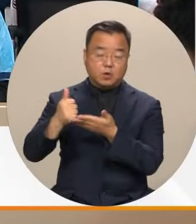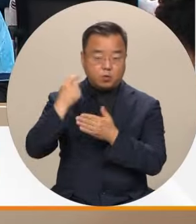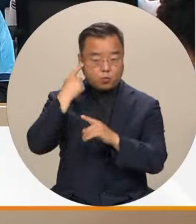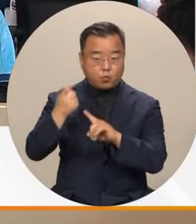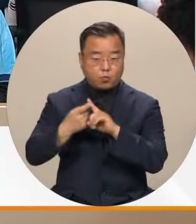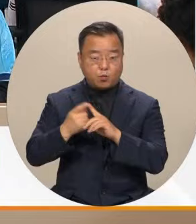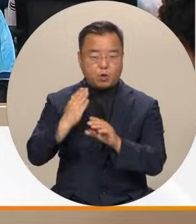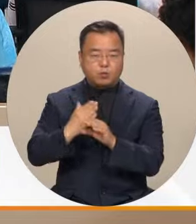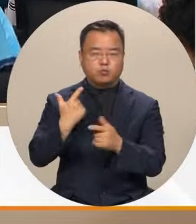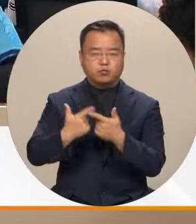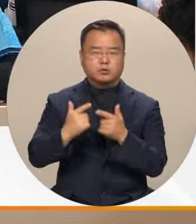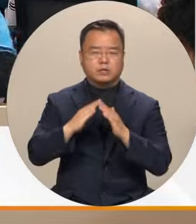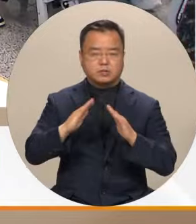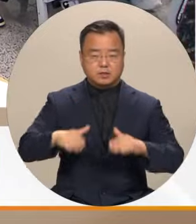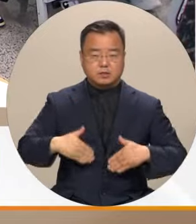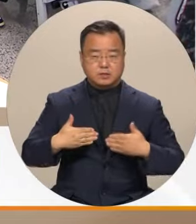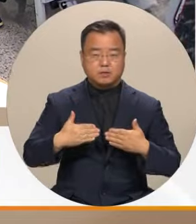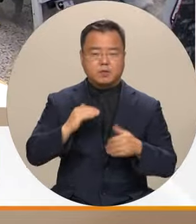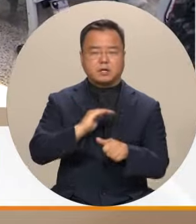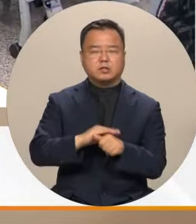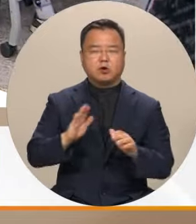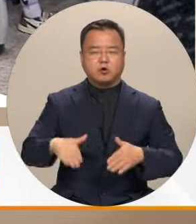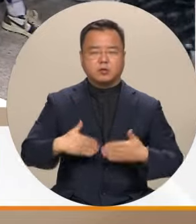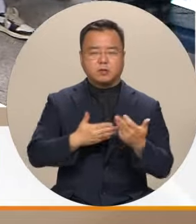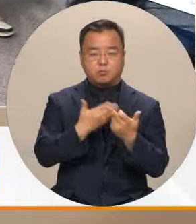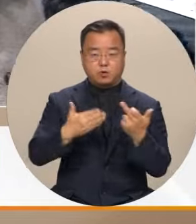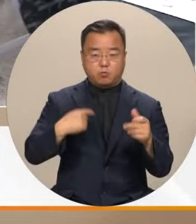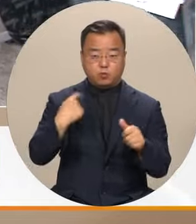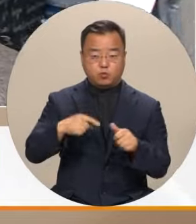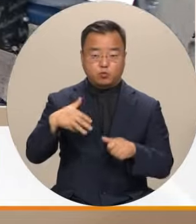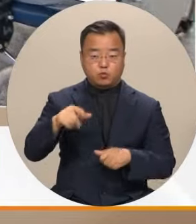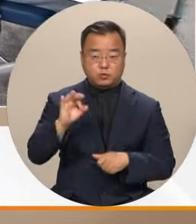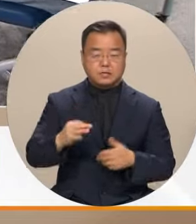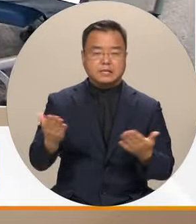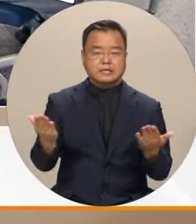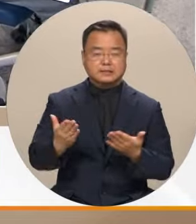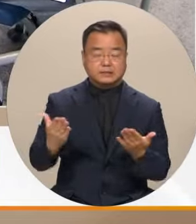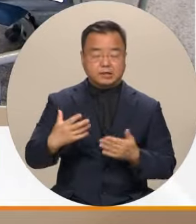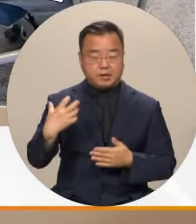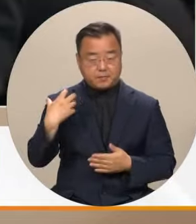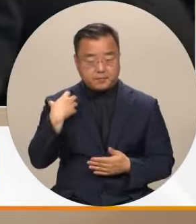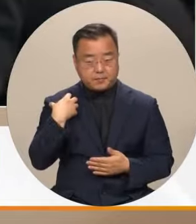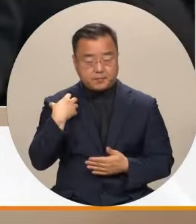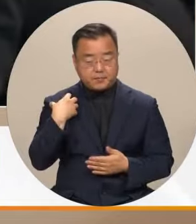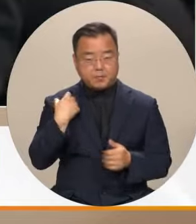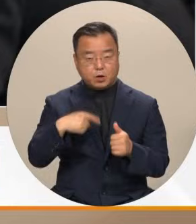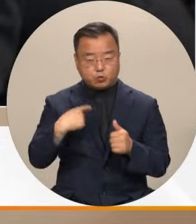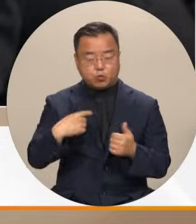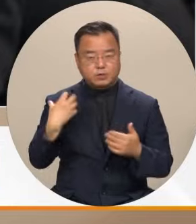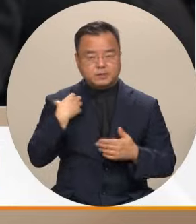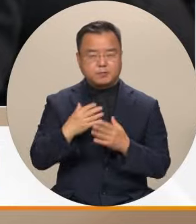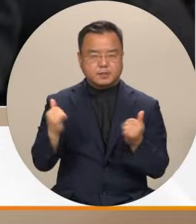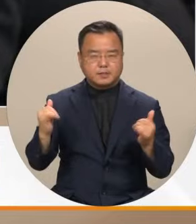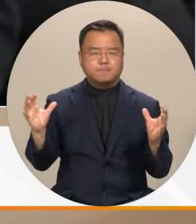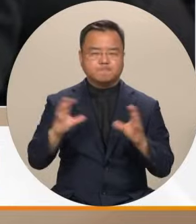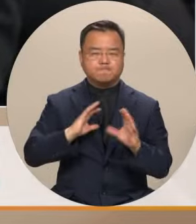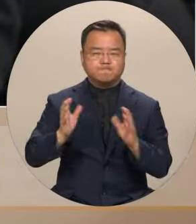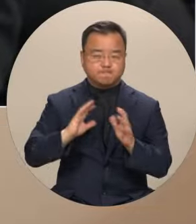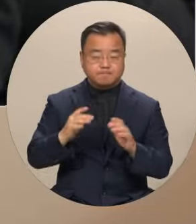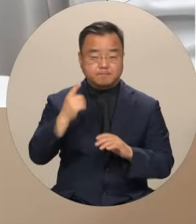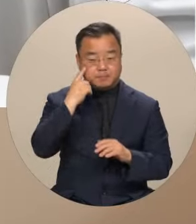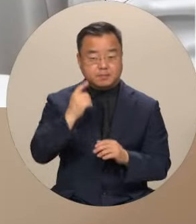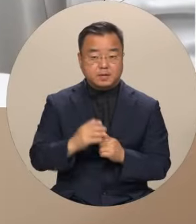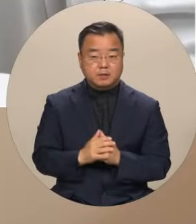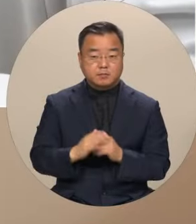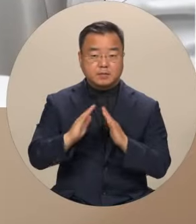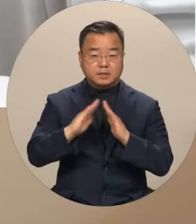전남 경남 강원 교육청의 직업 교육 담당자들이 우수 사례를 벤치마킹하는 업무 협의회를 가지기도 했습니다